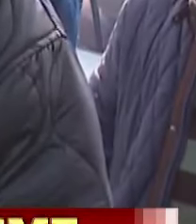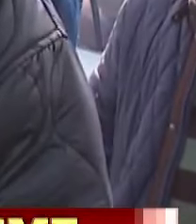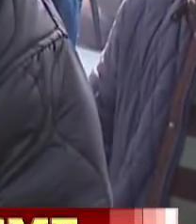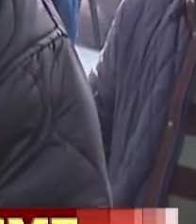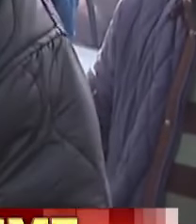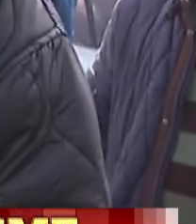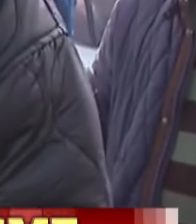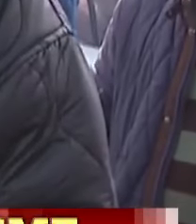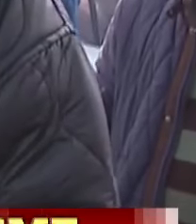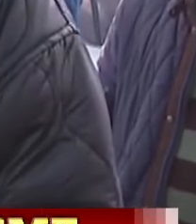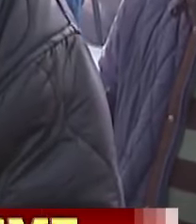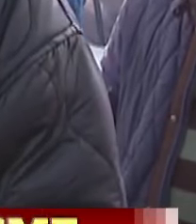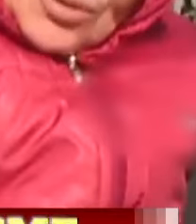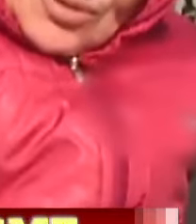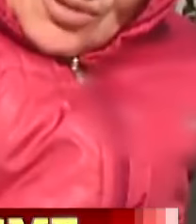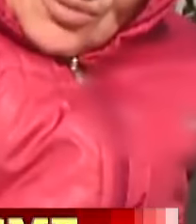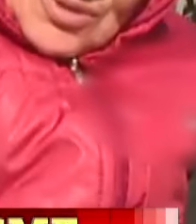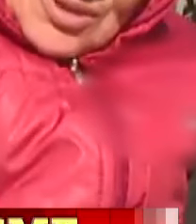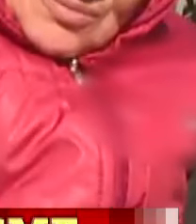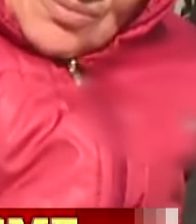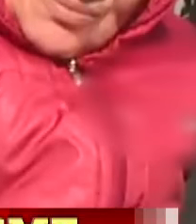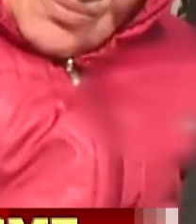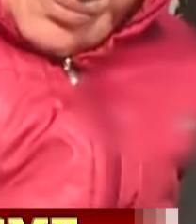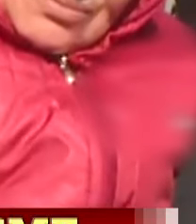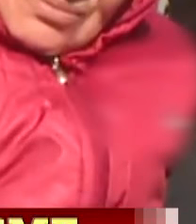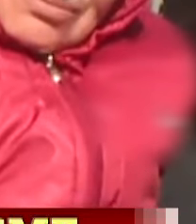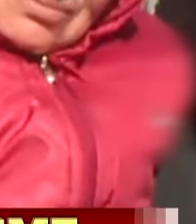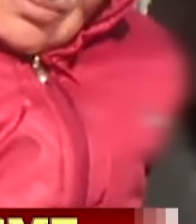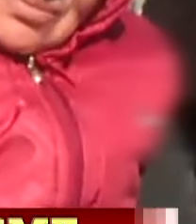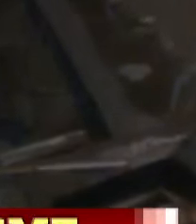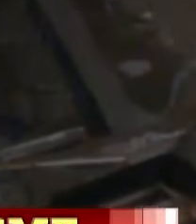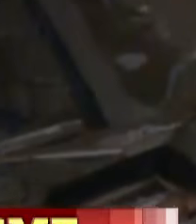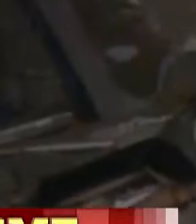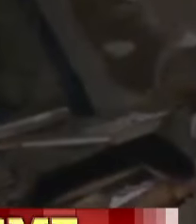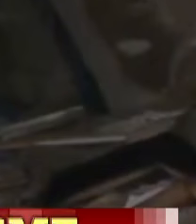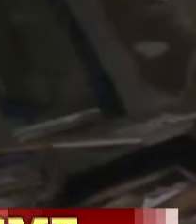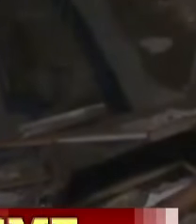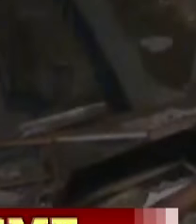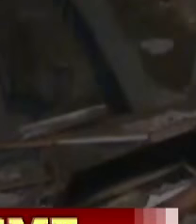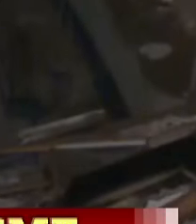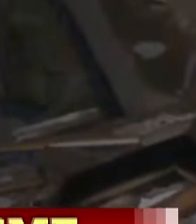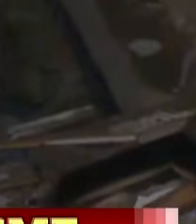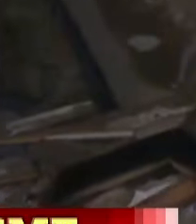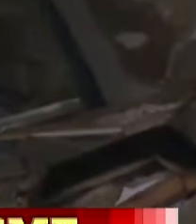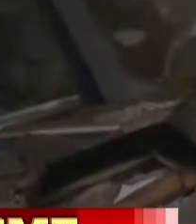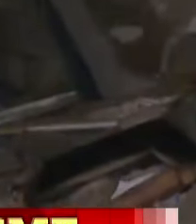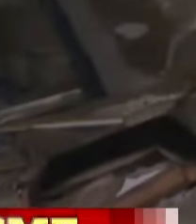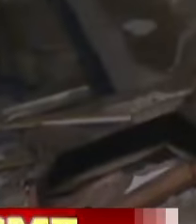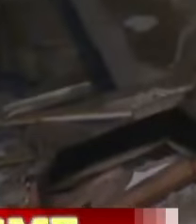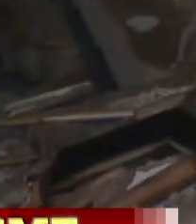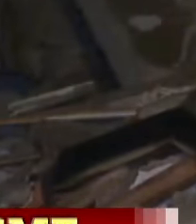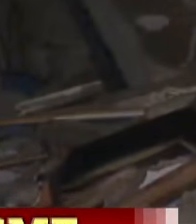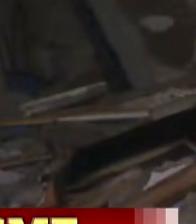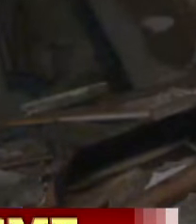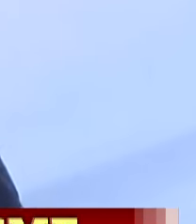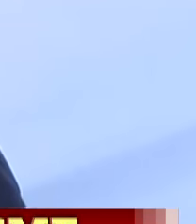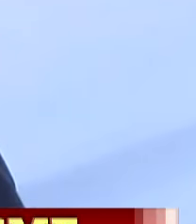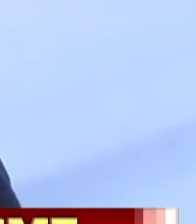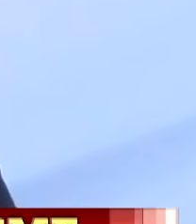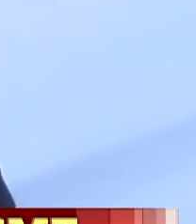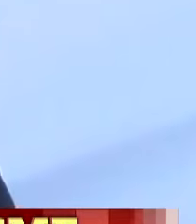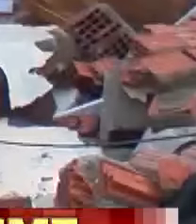Kızım, eşim, oğlum, kardeşim, eniştem, yeğenim. Bak kimse yok. Canımız içeride.